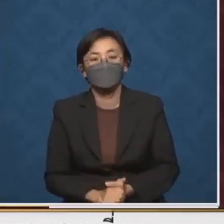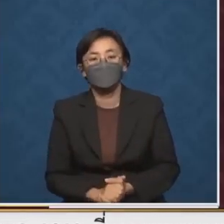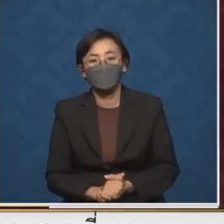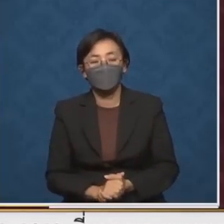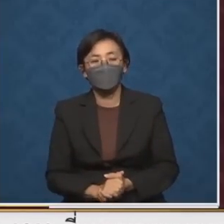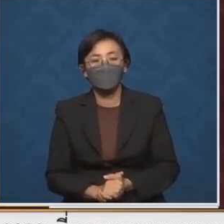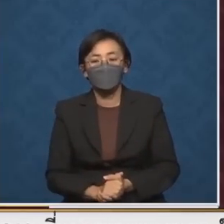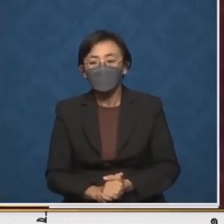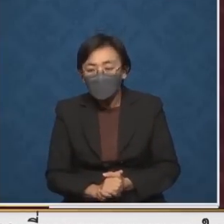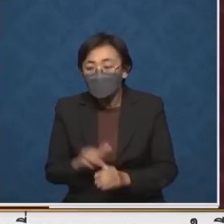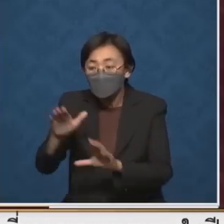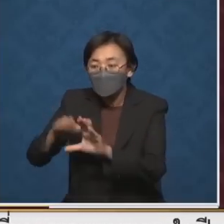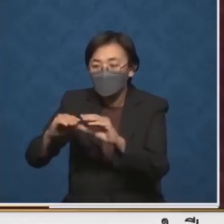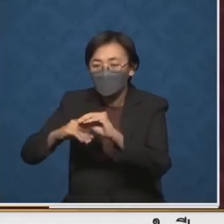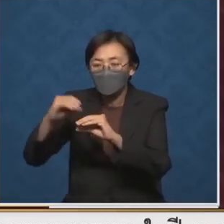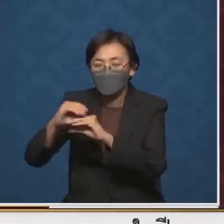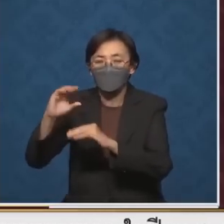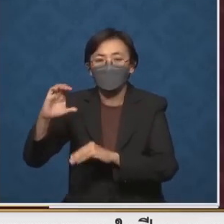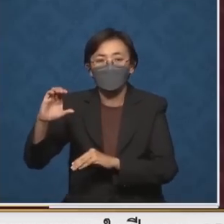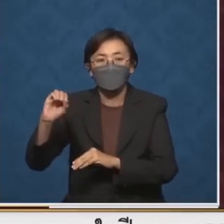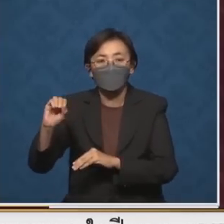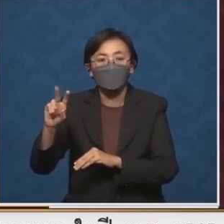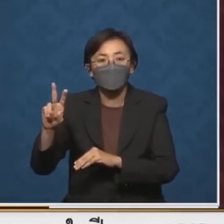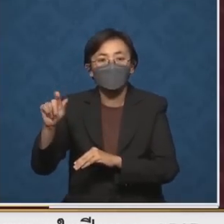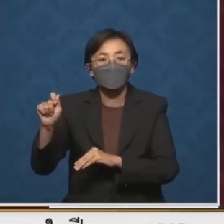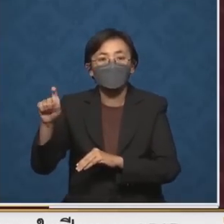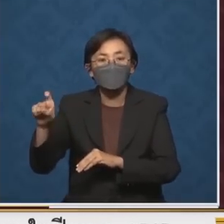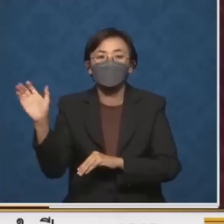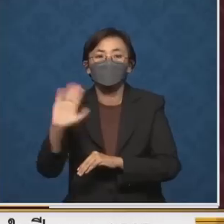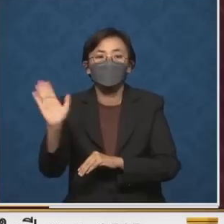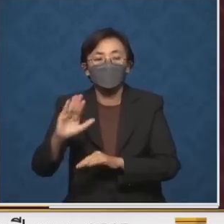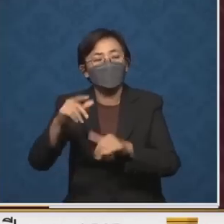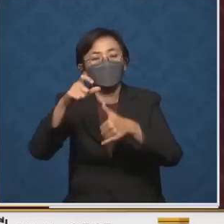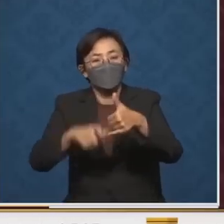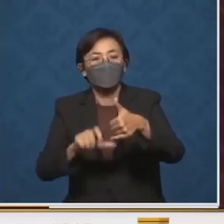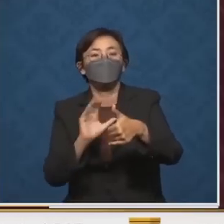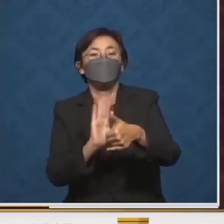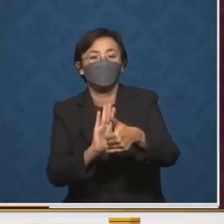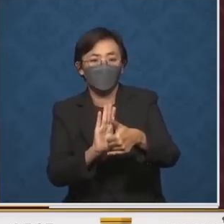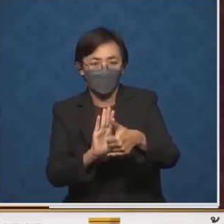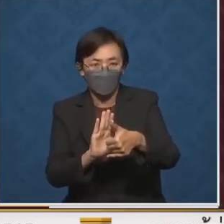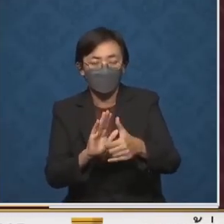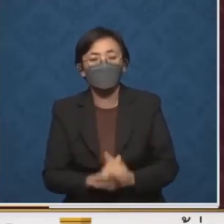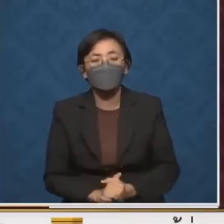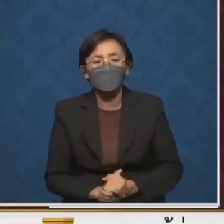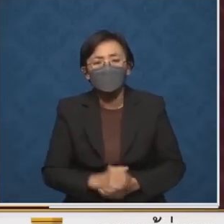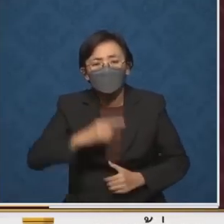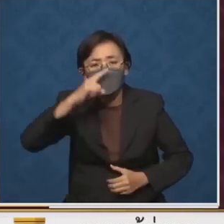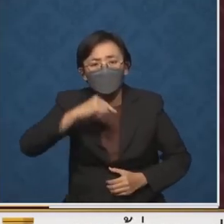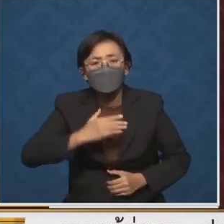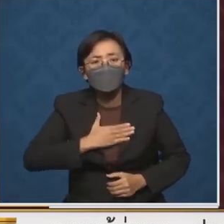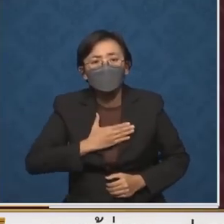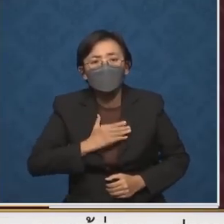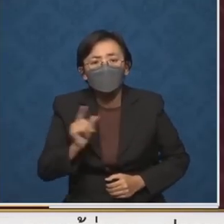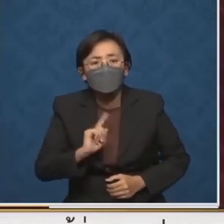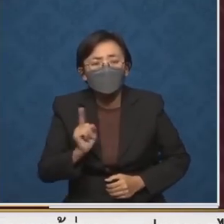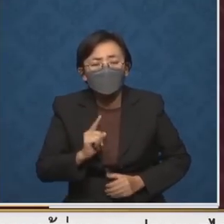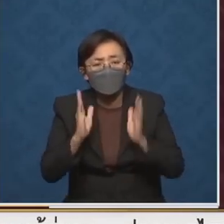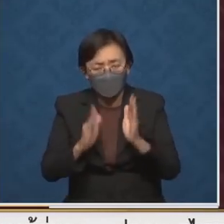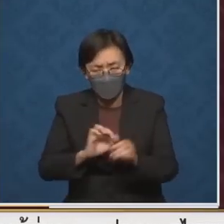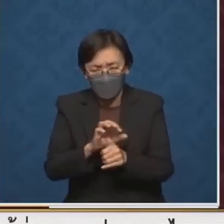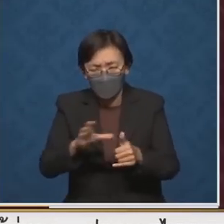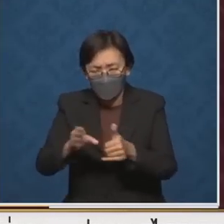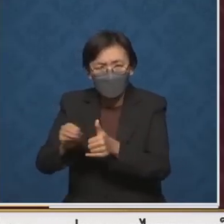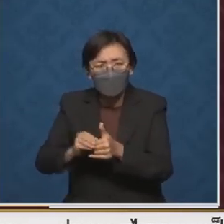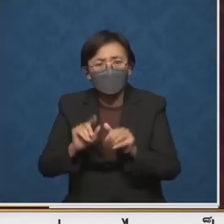แล้ไม่จำเป็้ไปเข้าอย่นี้เขาก็เป็บูคิฐ señora Distแต่ประเทศไยหะครับคนจตโ Car Vids เปน ไปาน